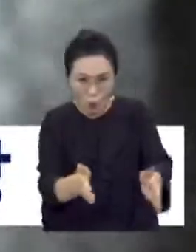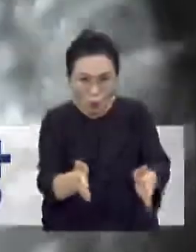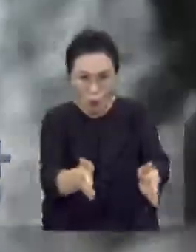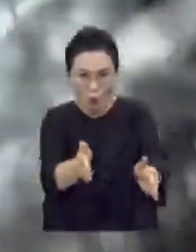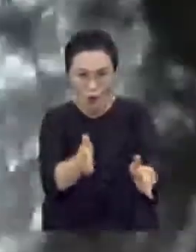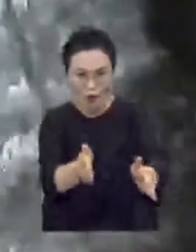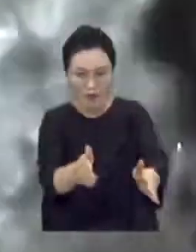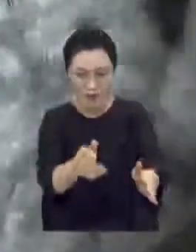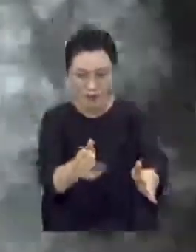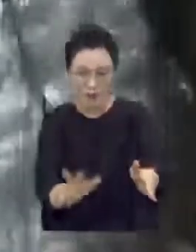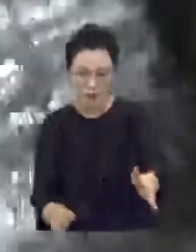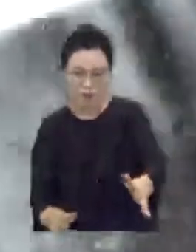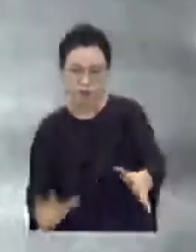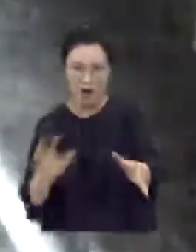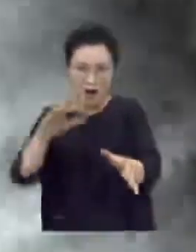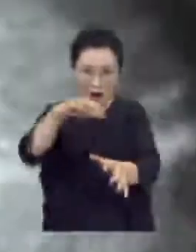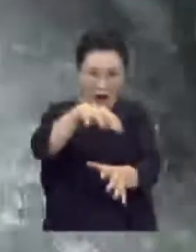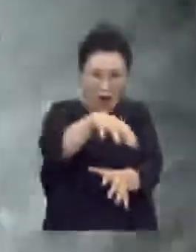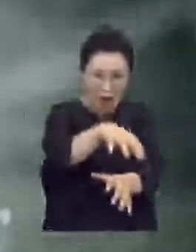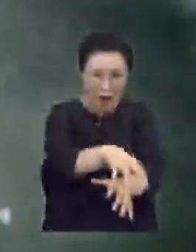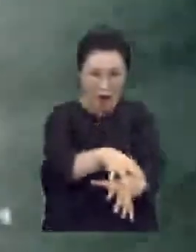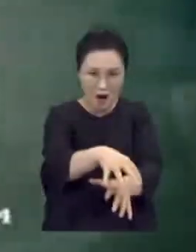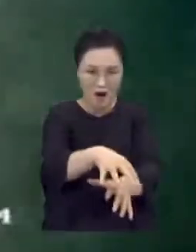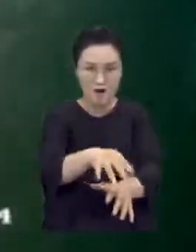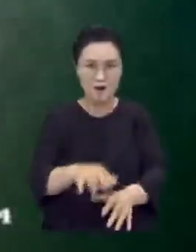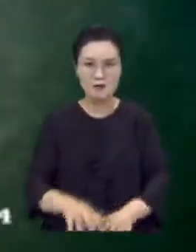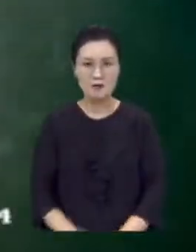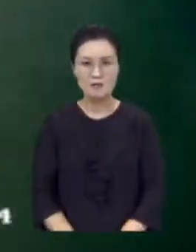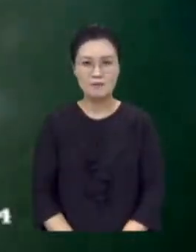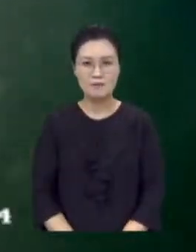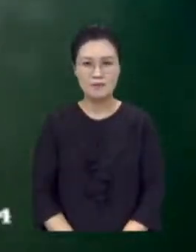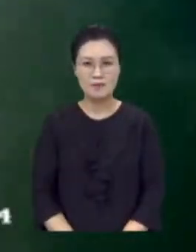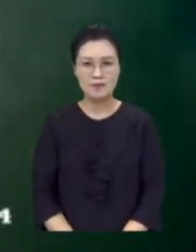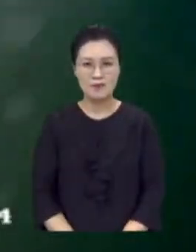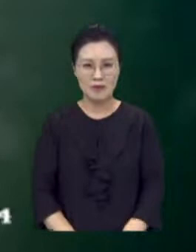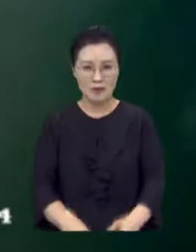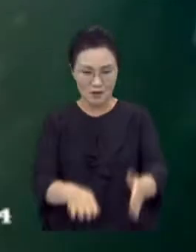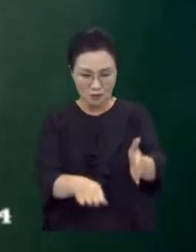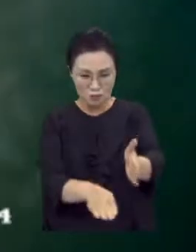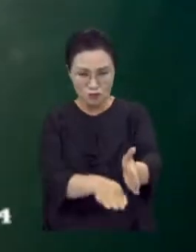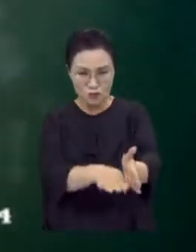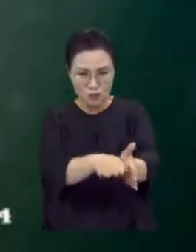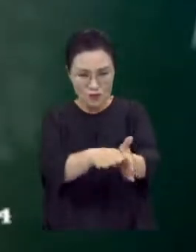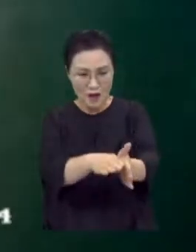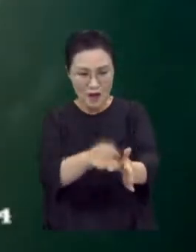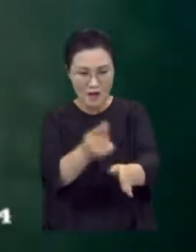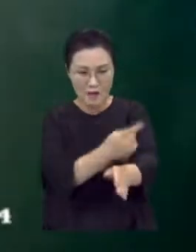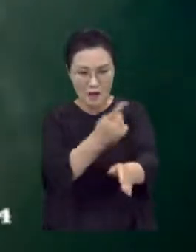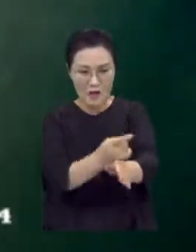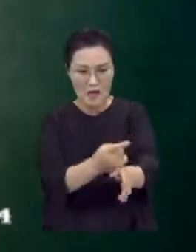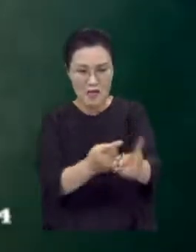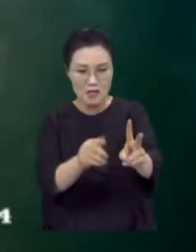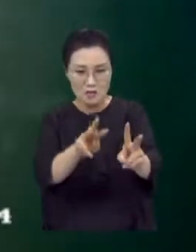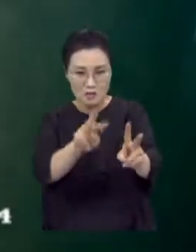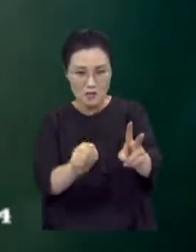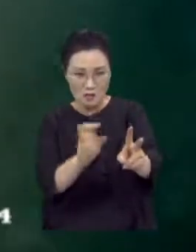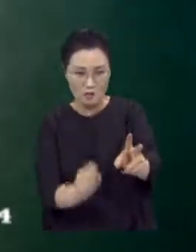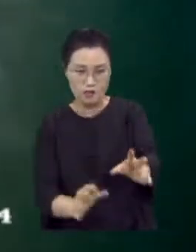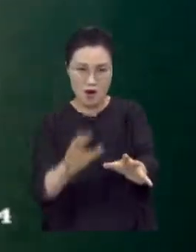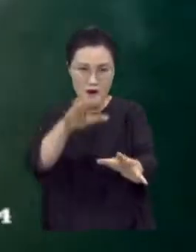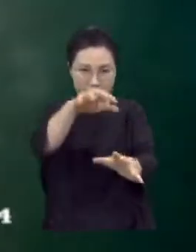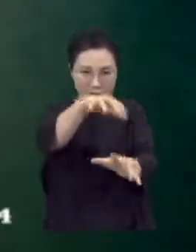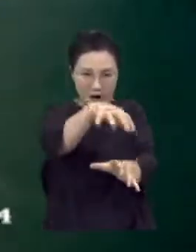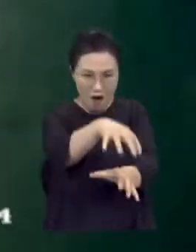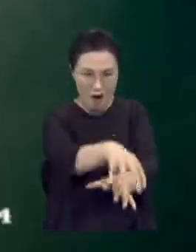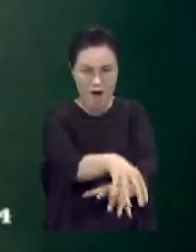난간도 순식간에 물에 잠겨 사라집니다 수위는 1시간만 의 2m 가까이 올라갔고 방제 시설은